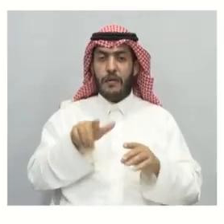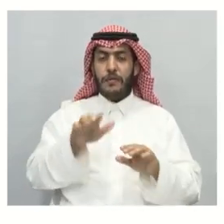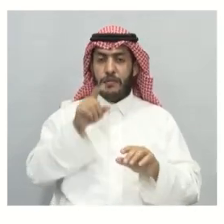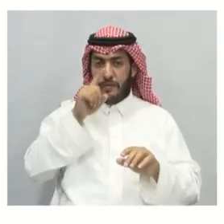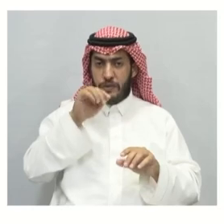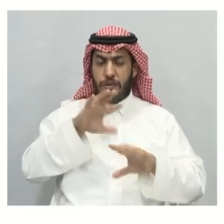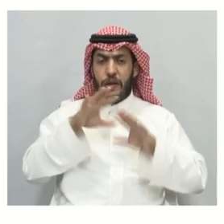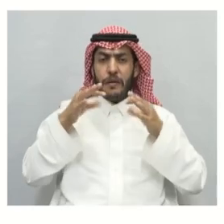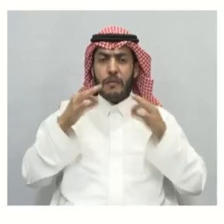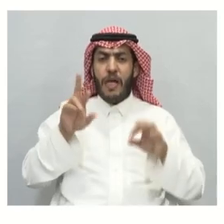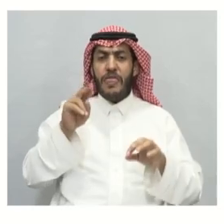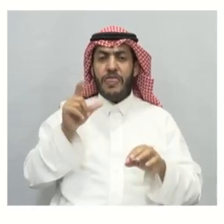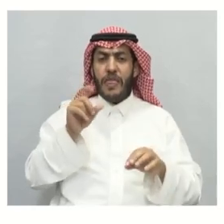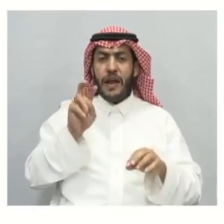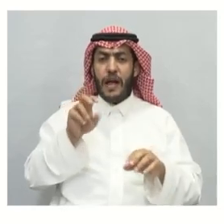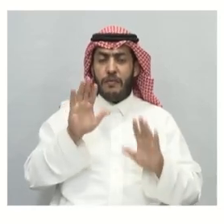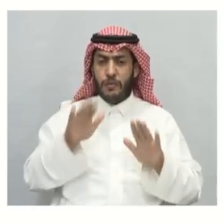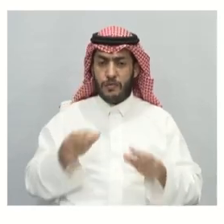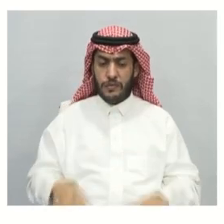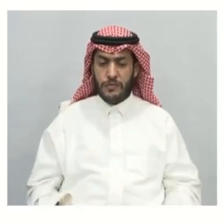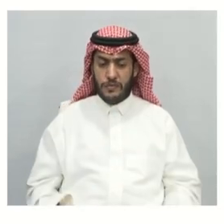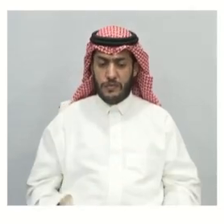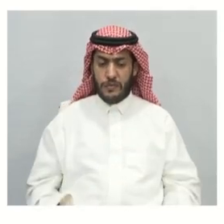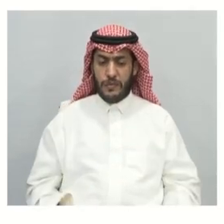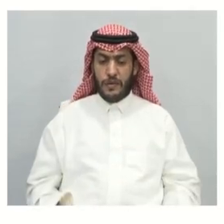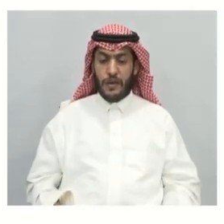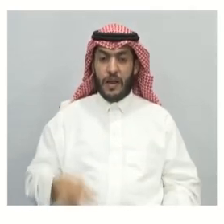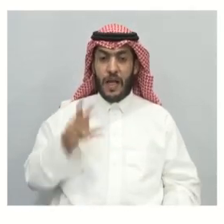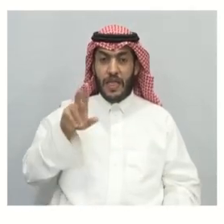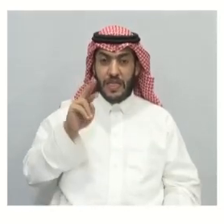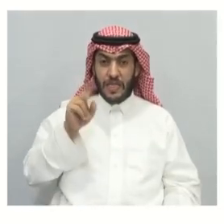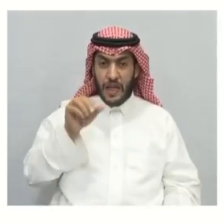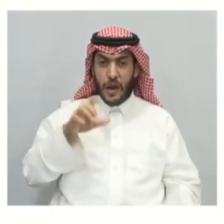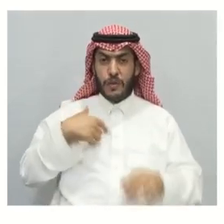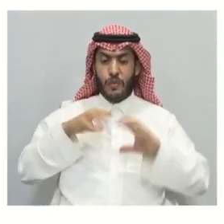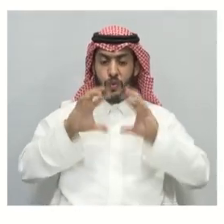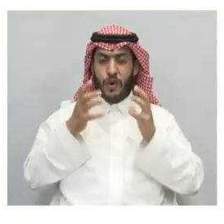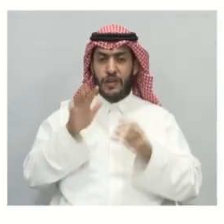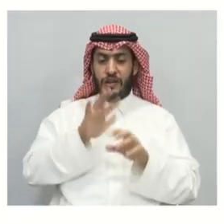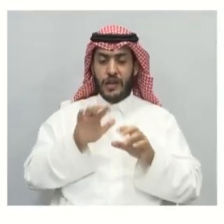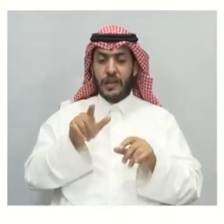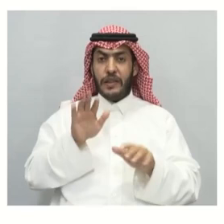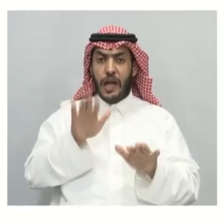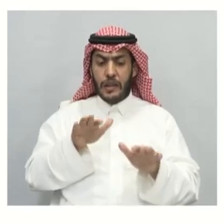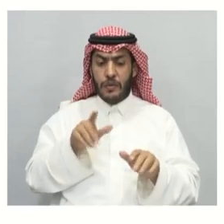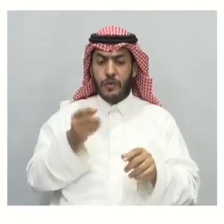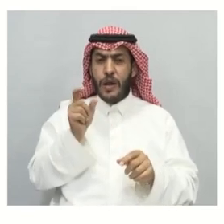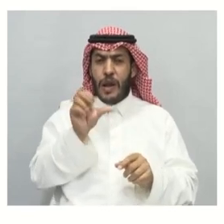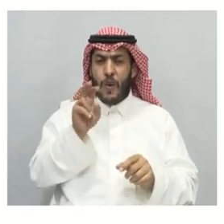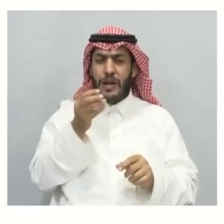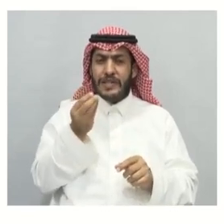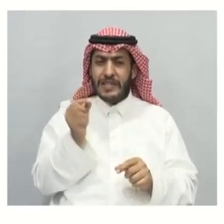ان تكون في جميع الذرات في جميع الذرات ان الذره كرويه الشكل تحتوي على نواه